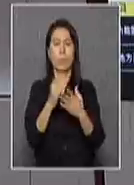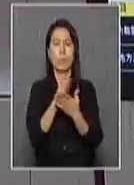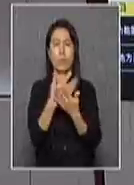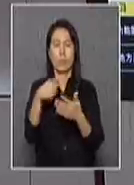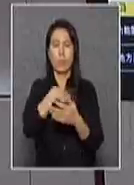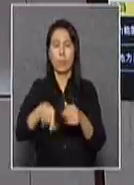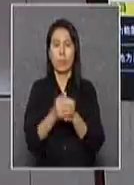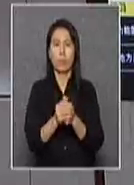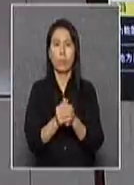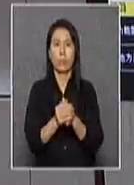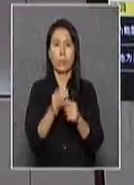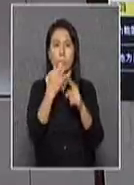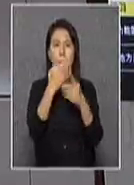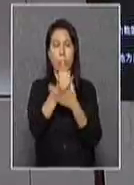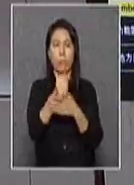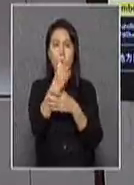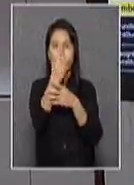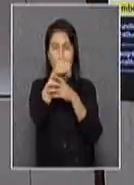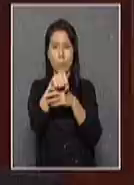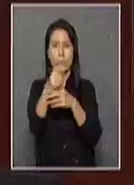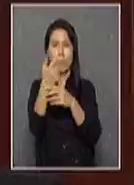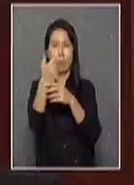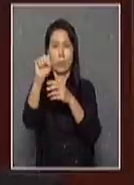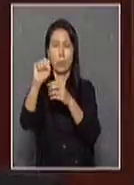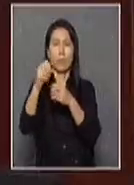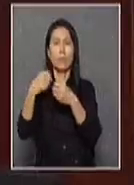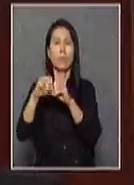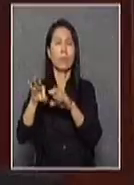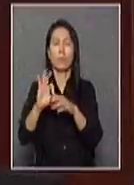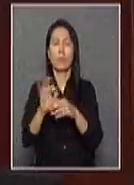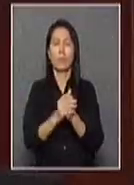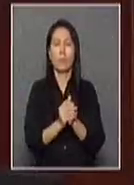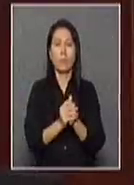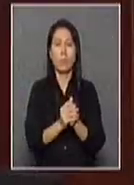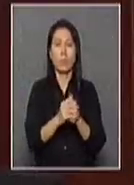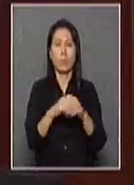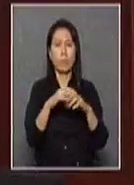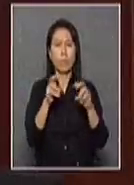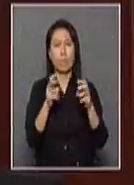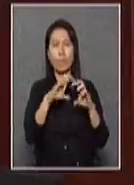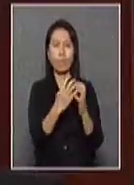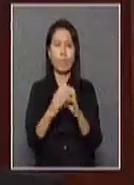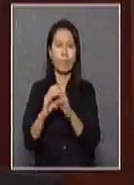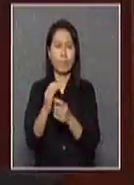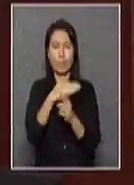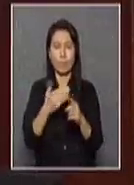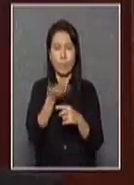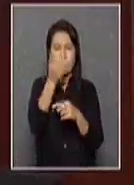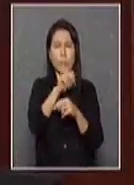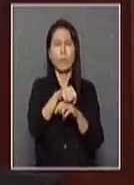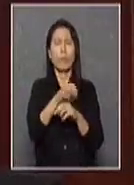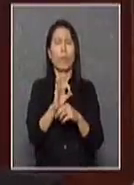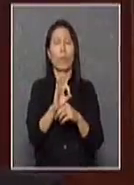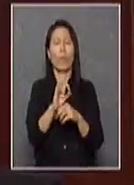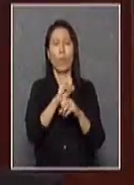的議員13位出席，2位贊成，8位反對，冇人棄權。議題未獲得兩部分在席委員分別以過半數贊成，